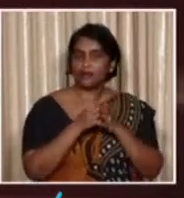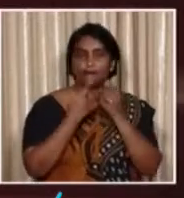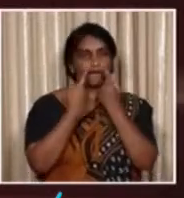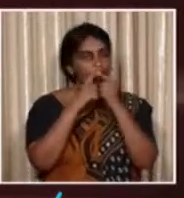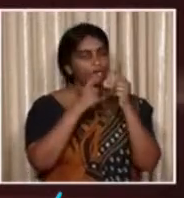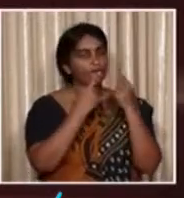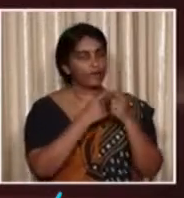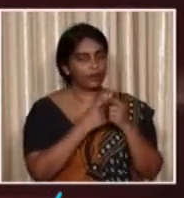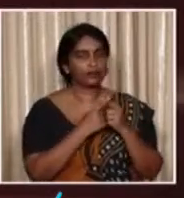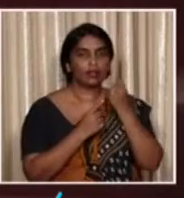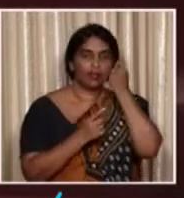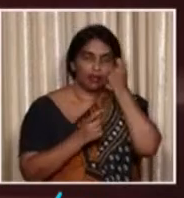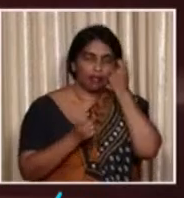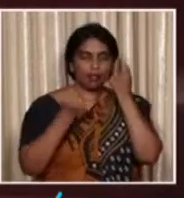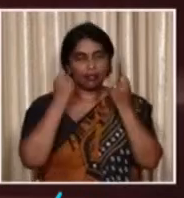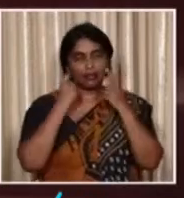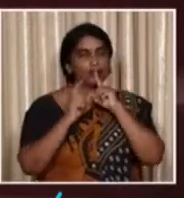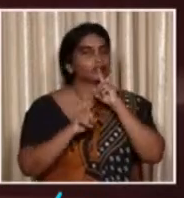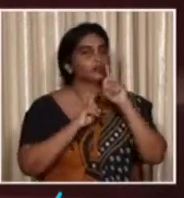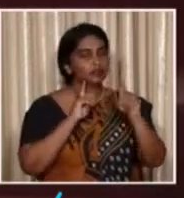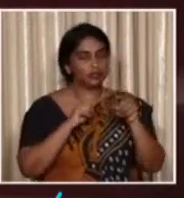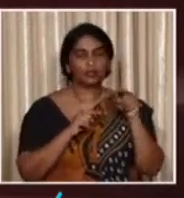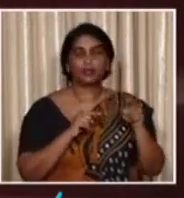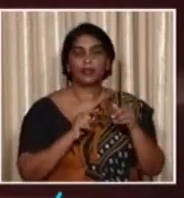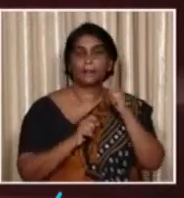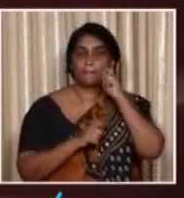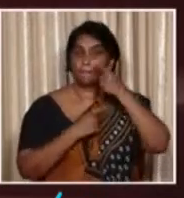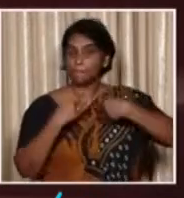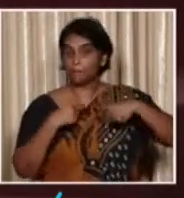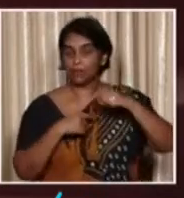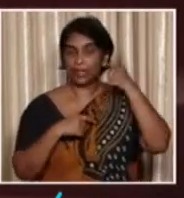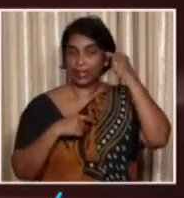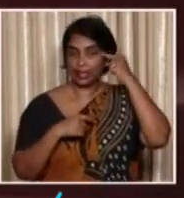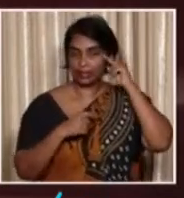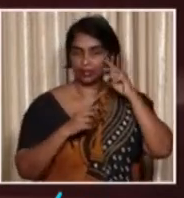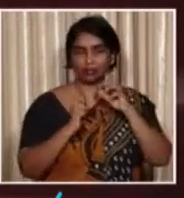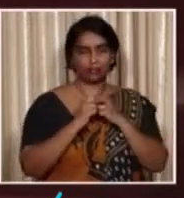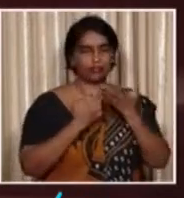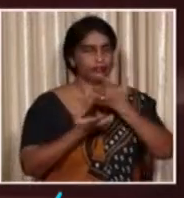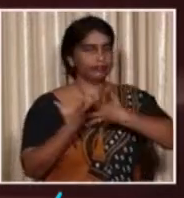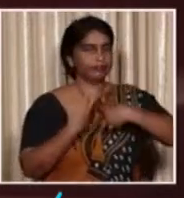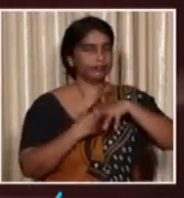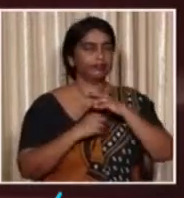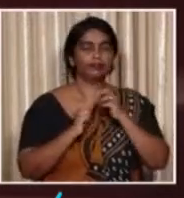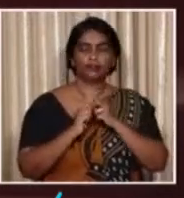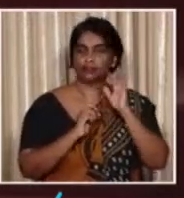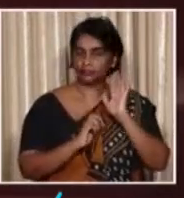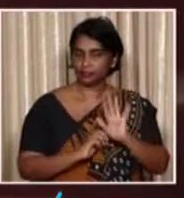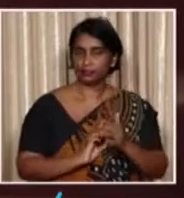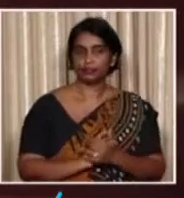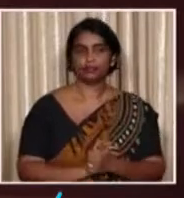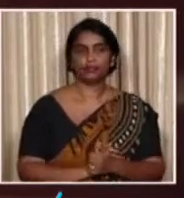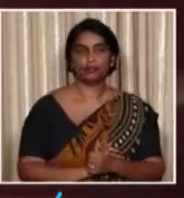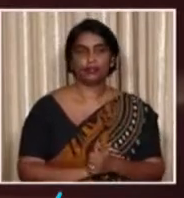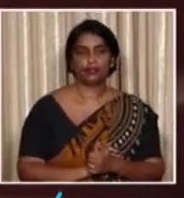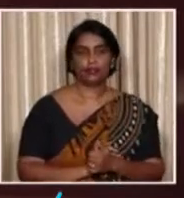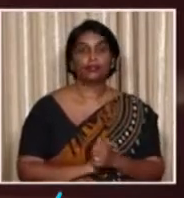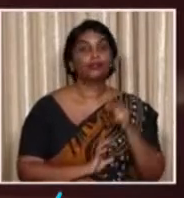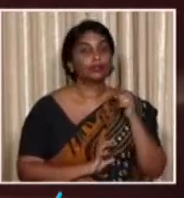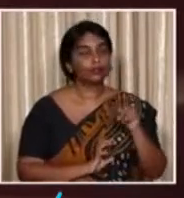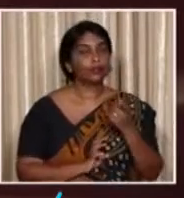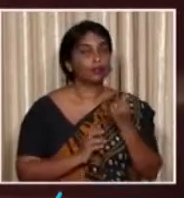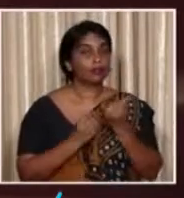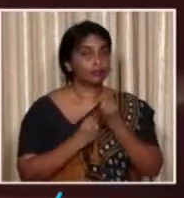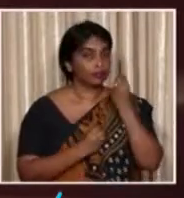විවිධාකාර මත ප්‍රකාශ කරමින් ජනතාවගේ මනස තුල ව්‍යාකූල තත්ත්වයක් මතුකොට තිබෙනවා. එම